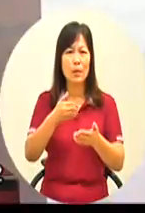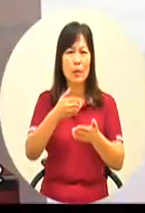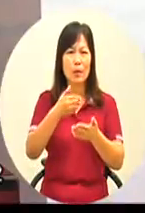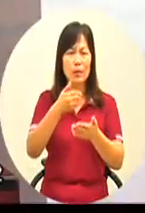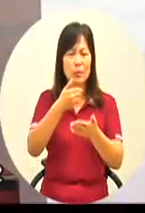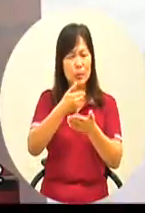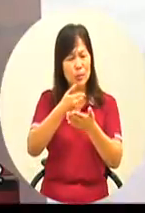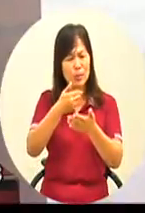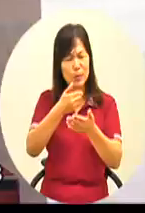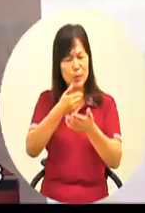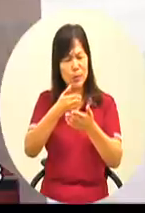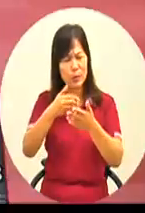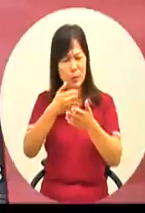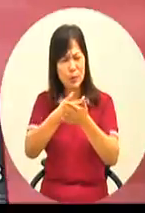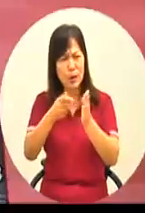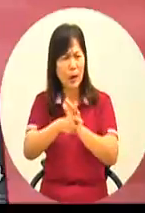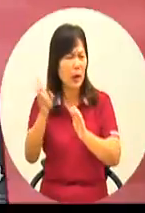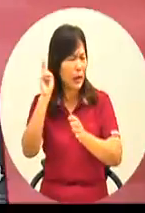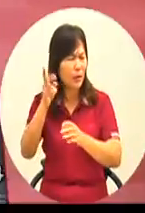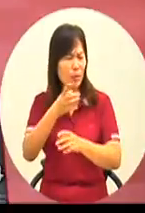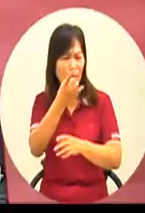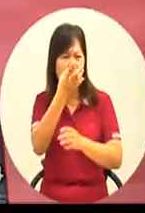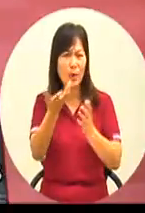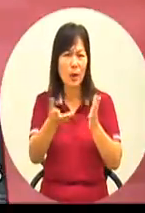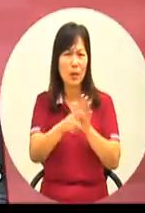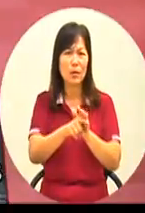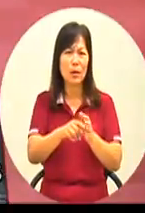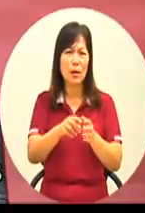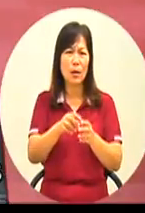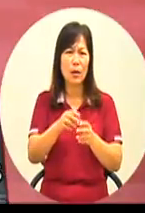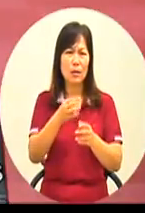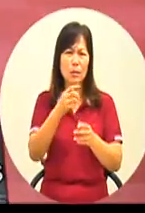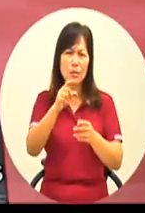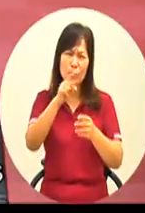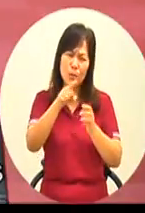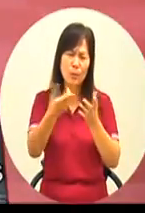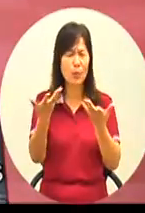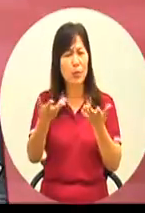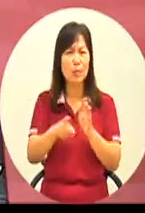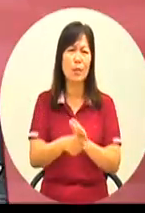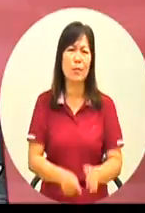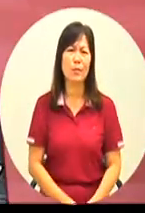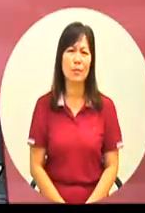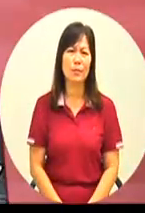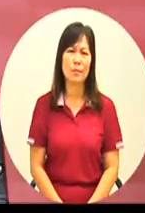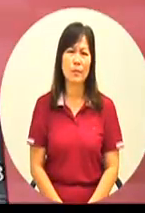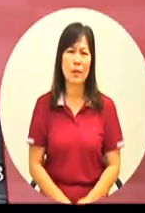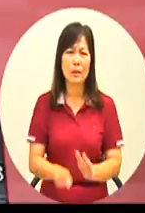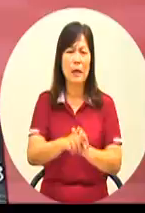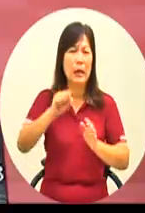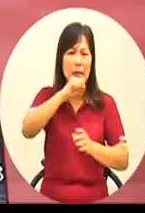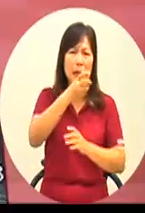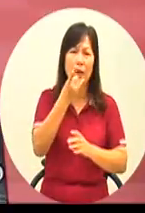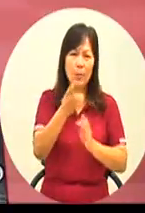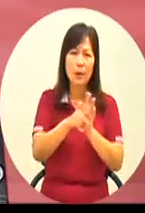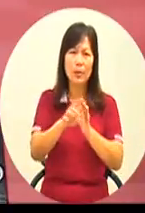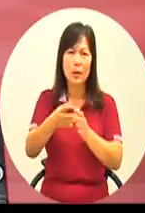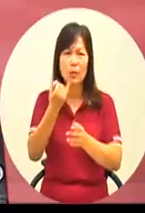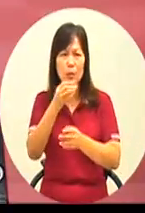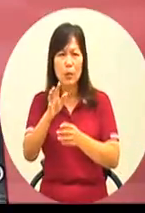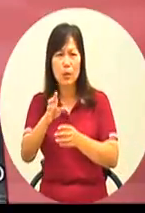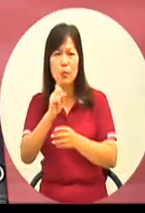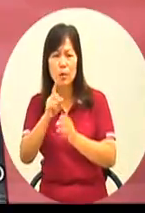博 好局长你请坐，他有做多博啊，你知道吗？站在台湾话说多博的当